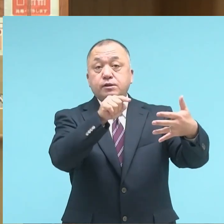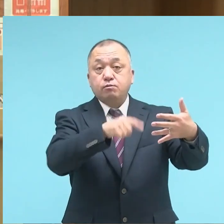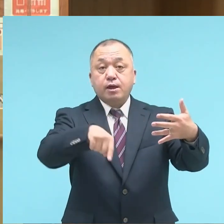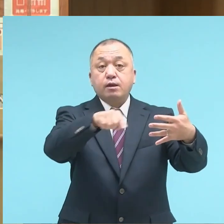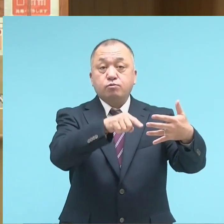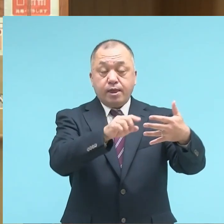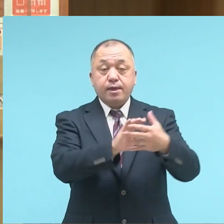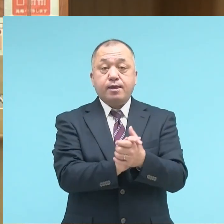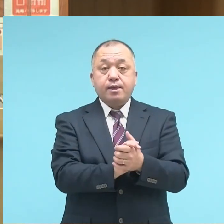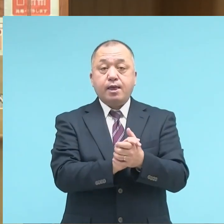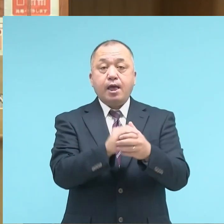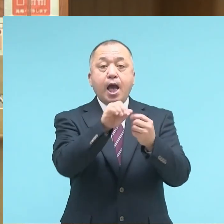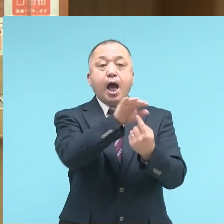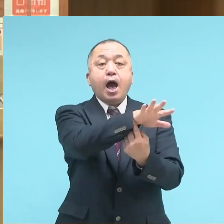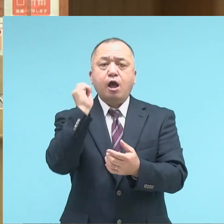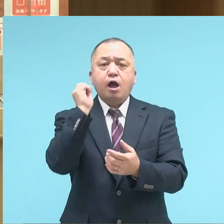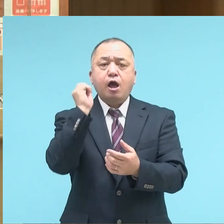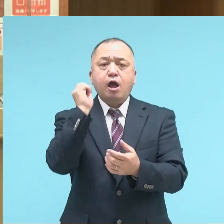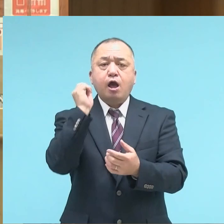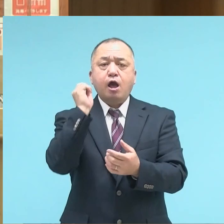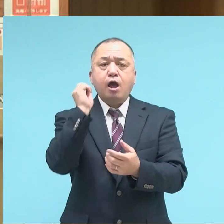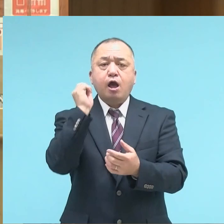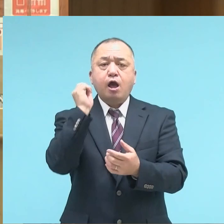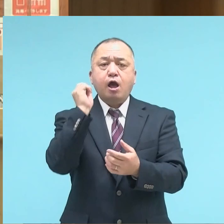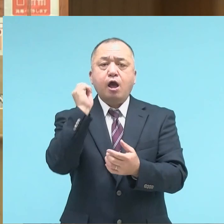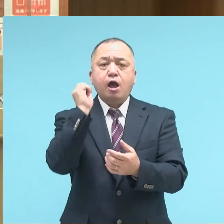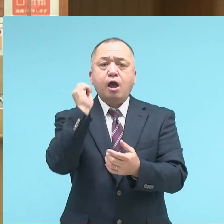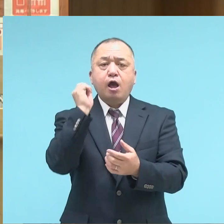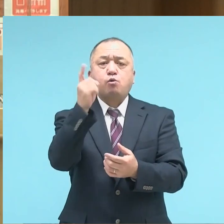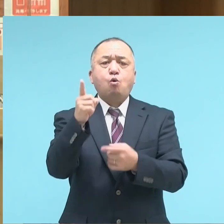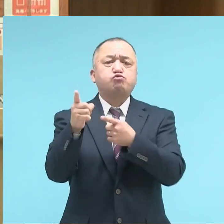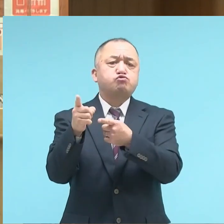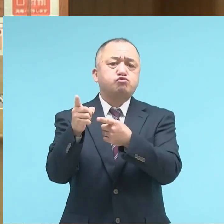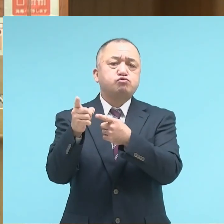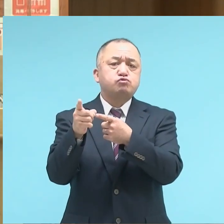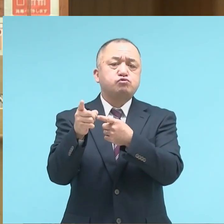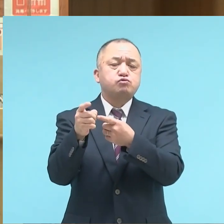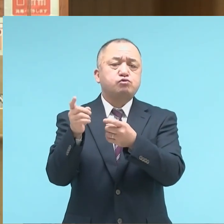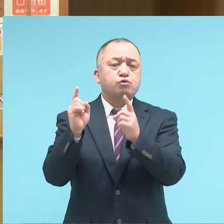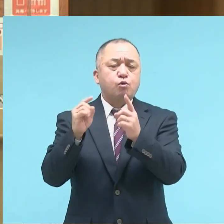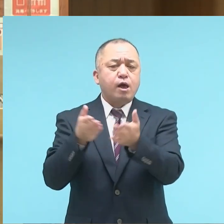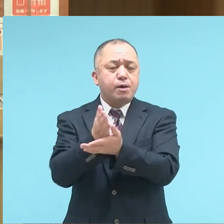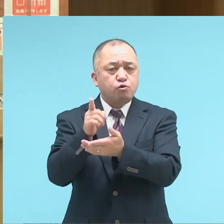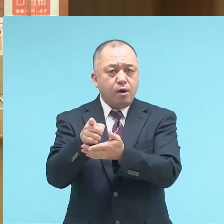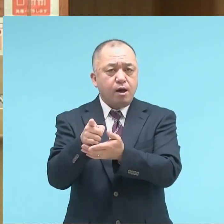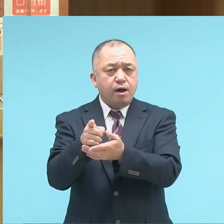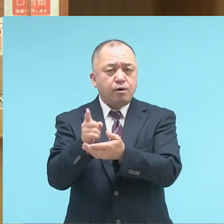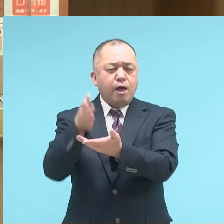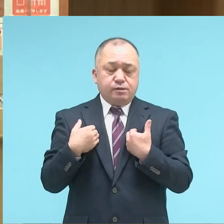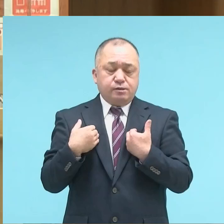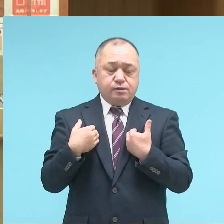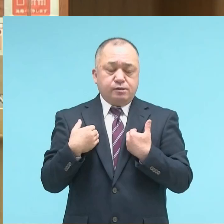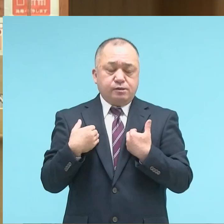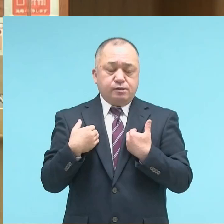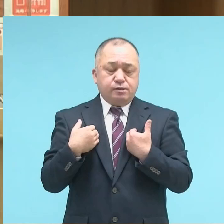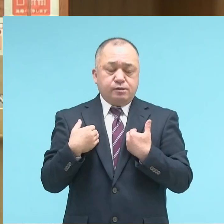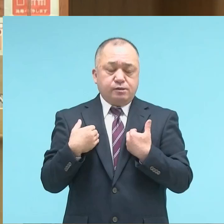のを通じてですね、発信されているメッセージというのは、GoTo というものは止めるべきだ